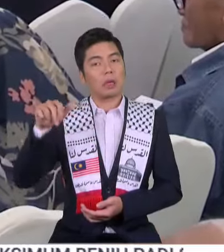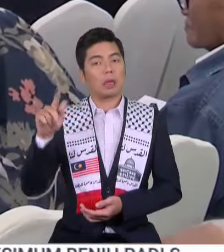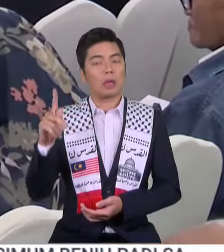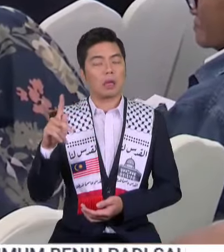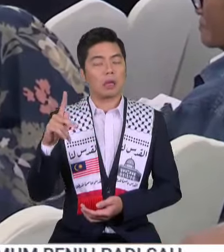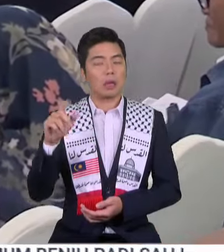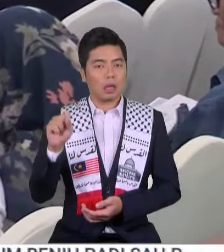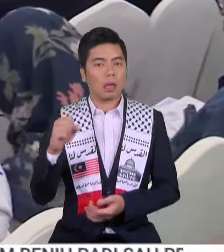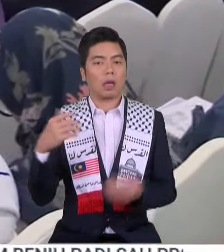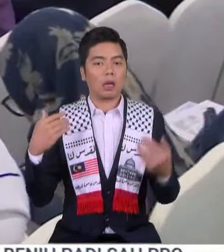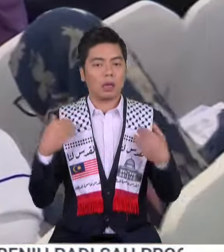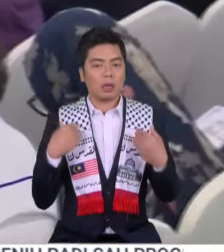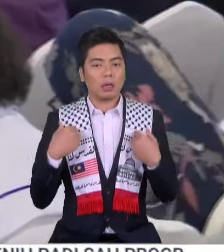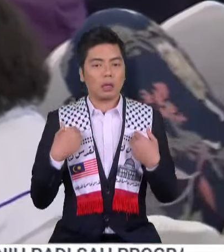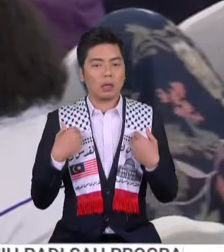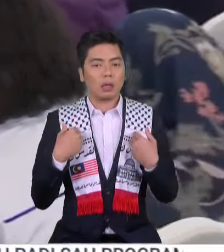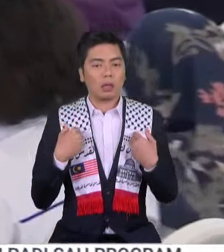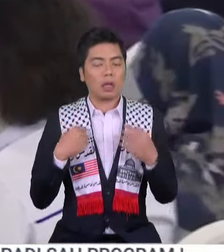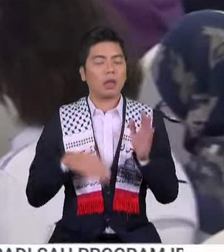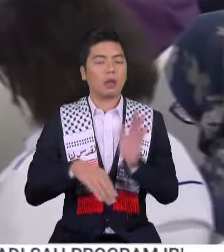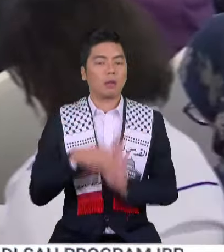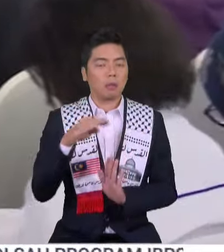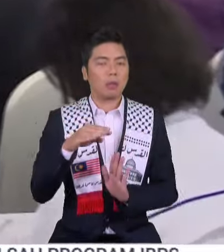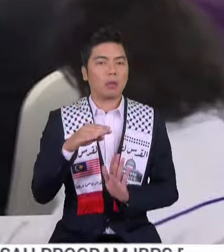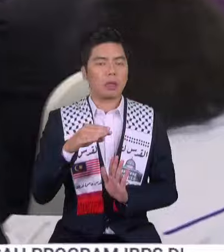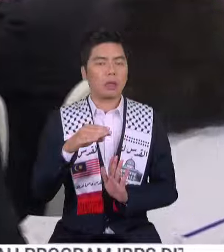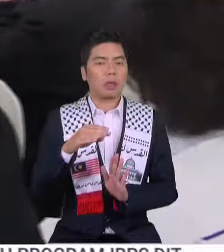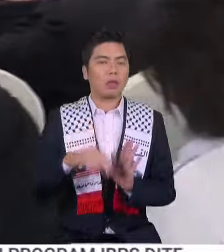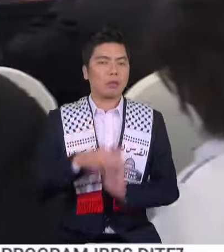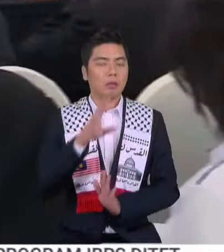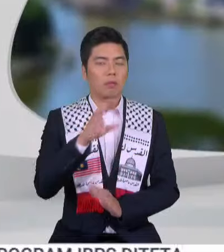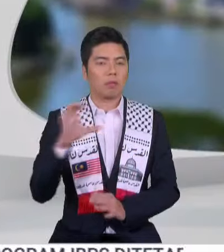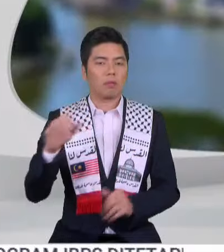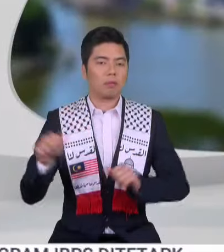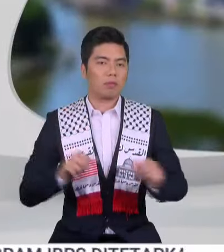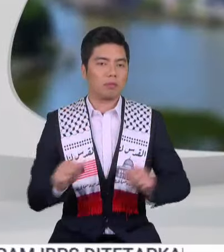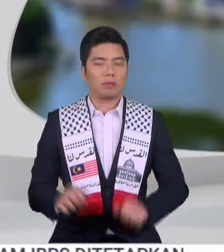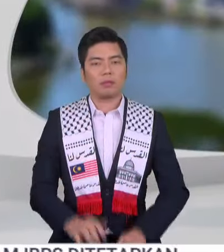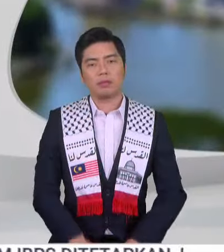mempunyai 8,445 ahli yang aktif.